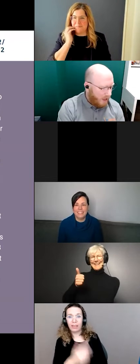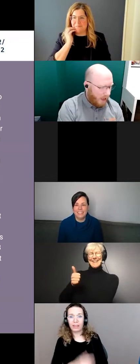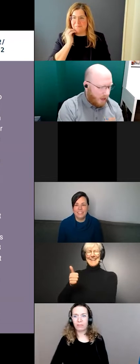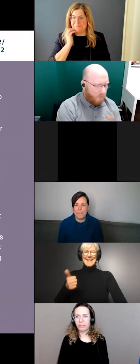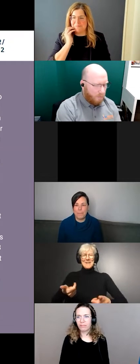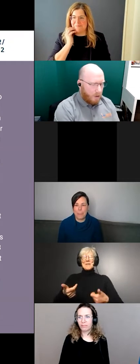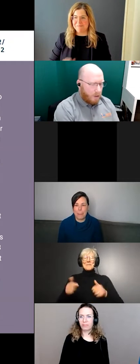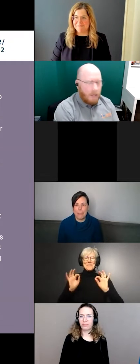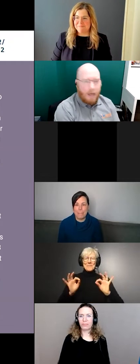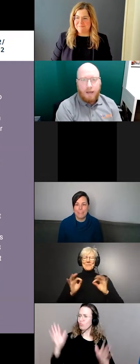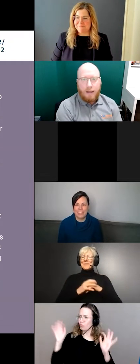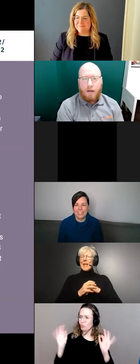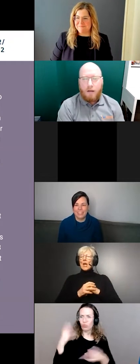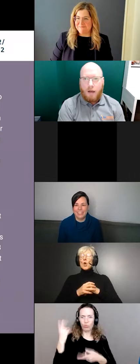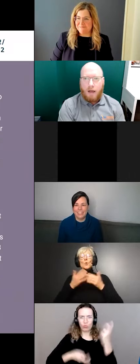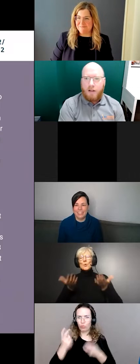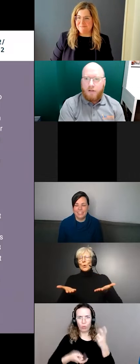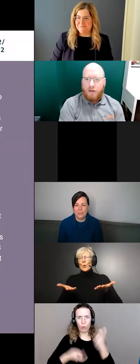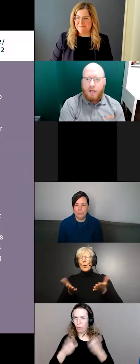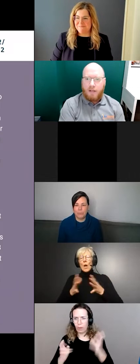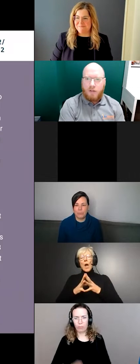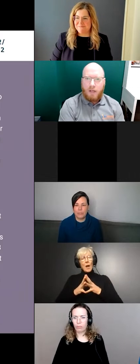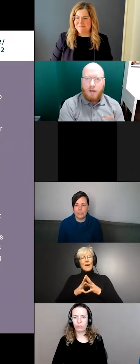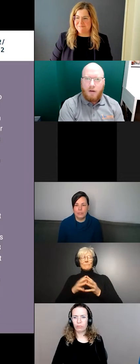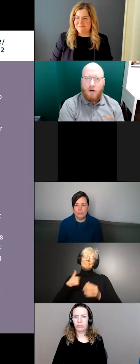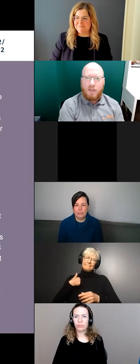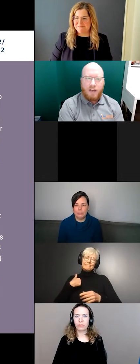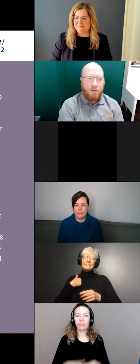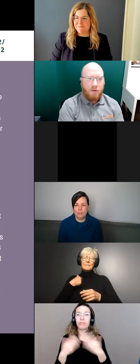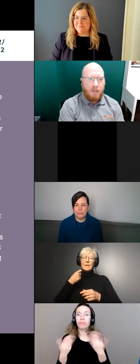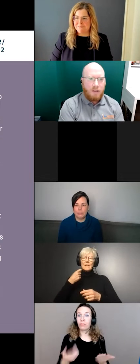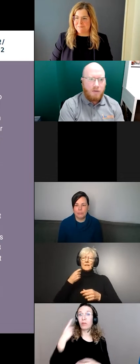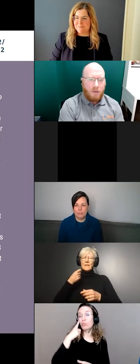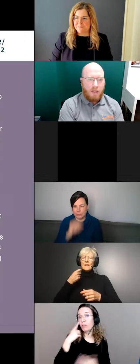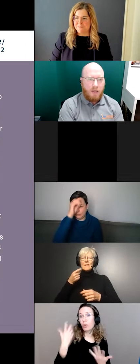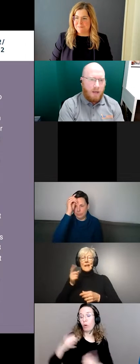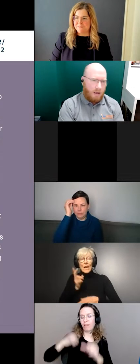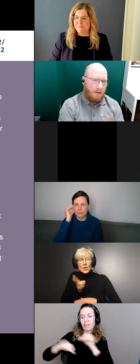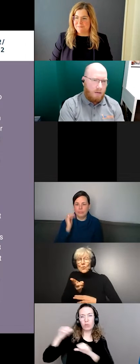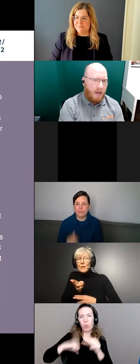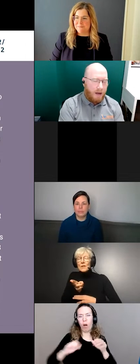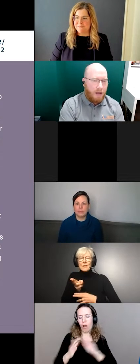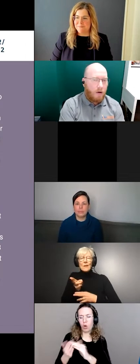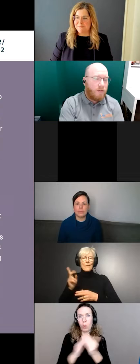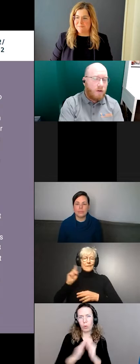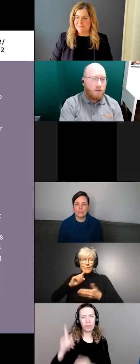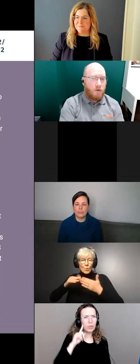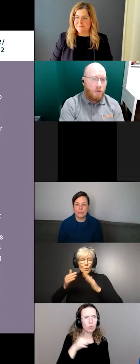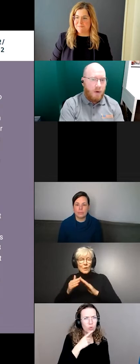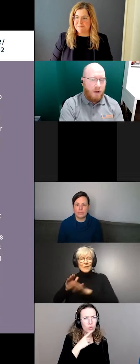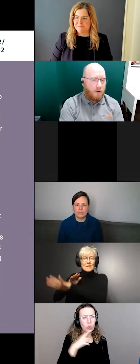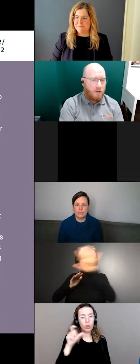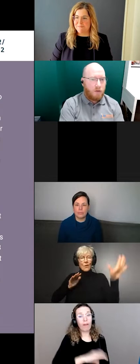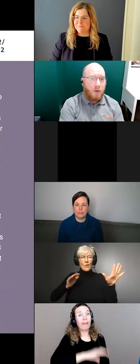ou Kaylin, à toi. Not a problem. C'est pas un problème. Yeah, like, I think the Donc, history je crois que is l'histoire